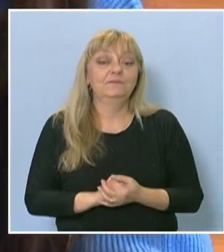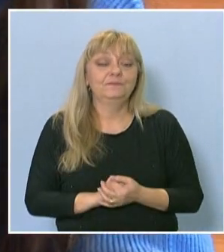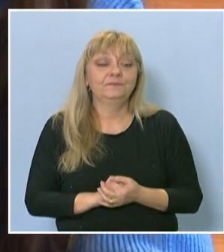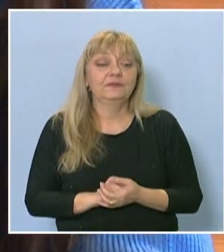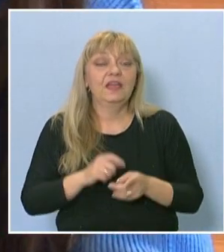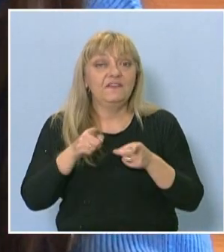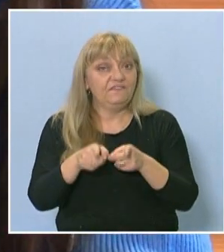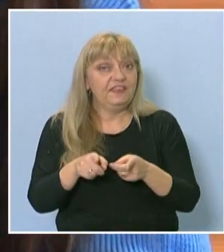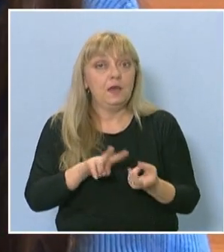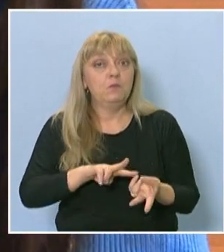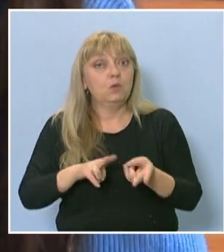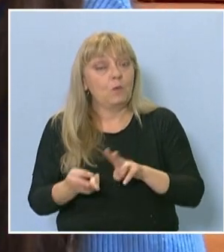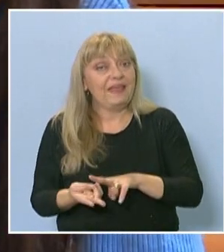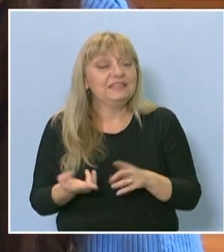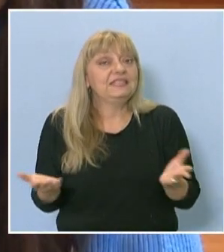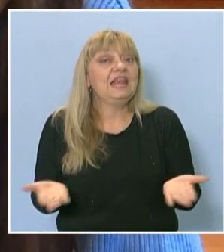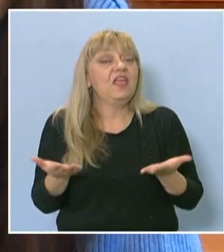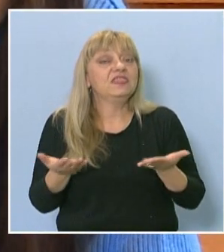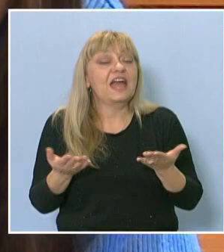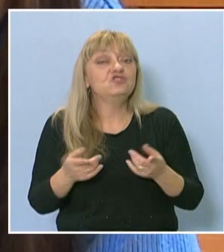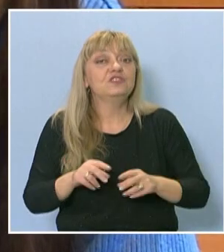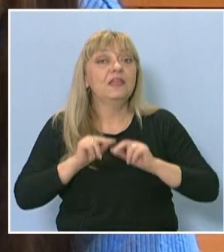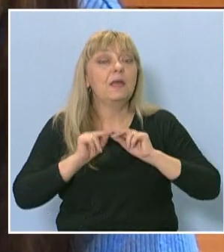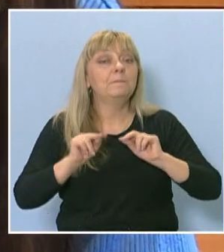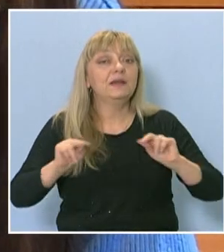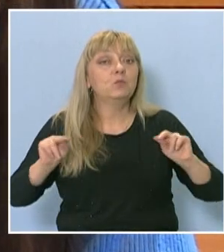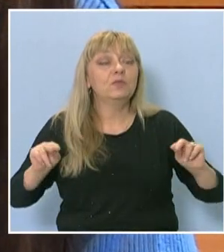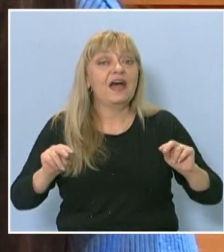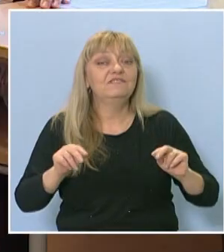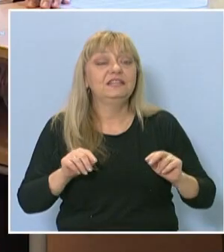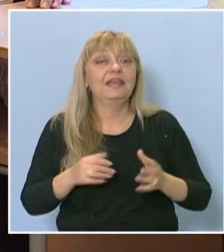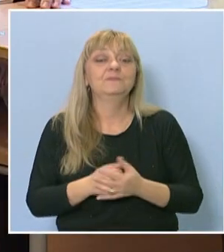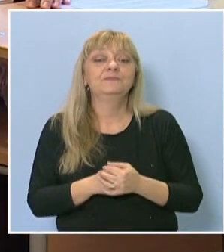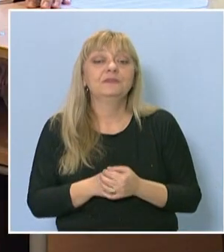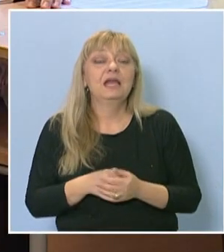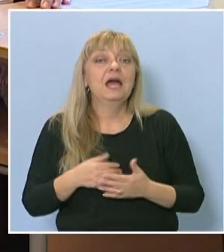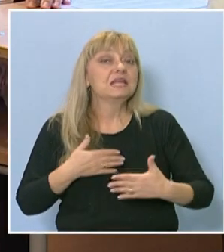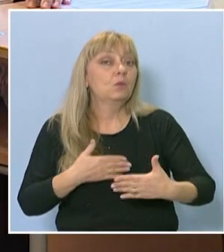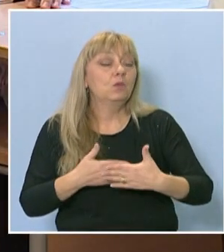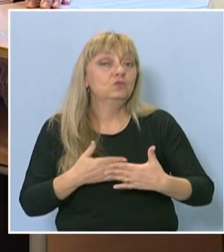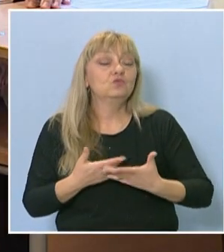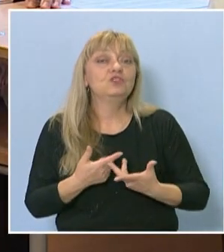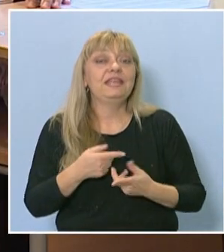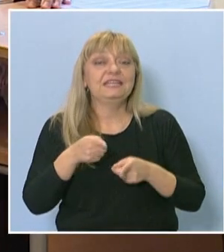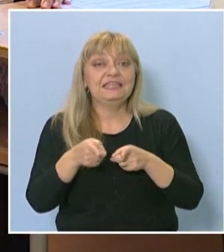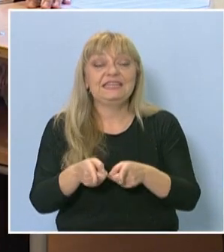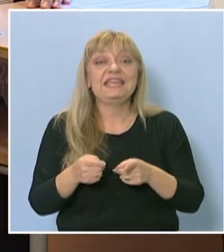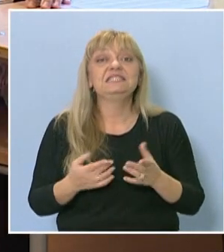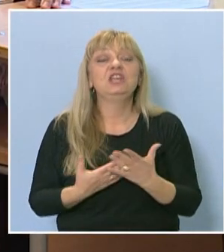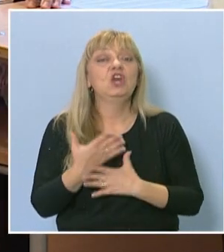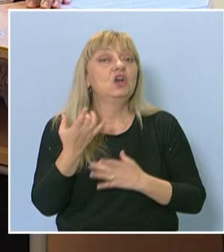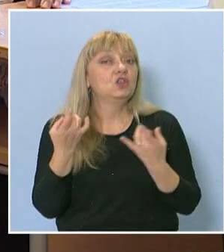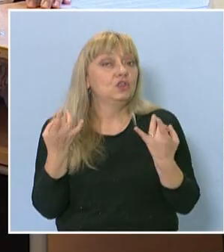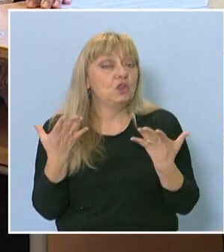променяте ли начина си на преподаване и на обучение спрямо именно тези